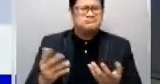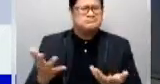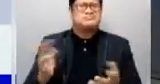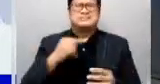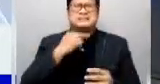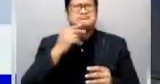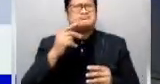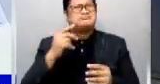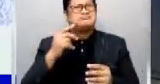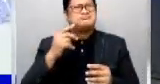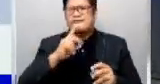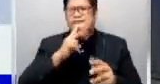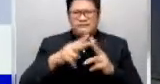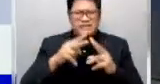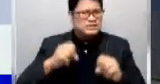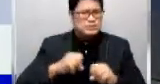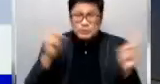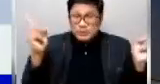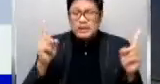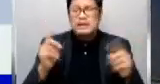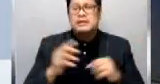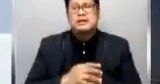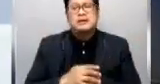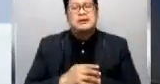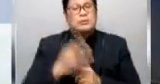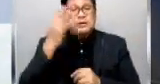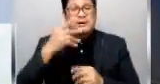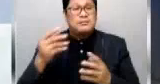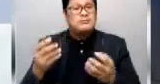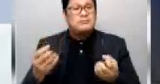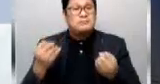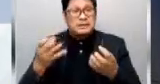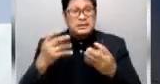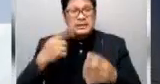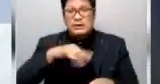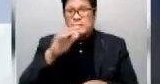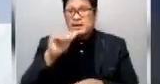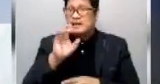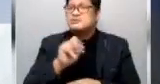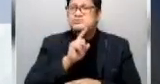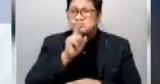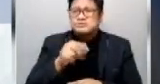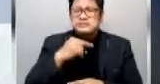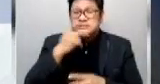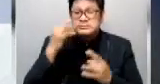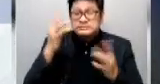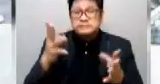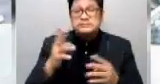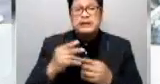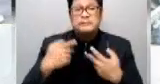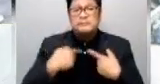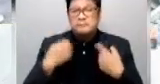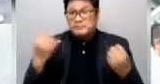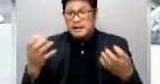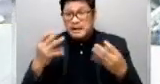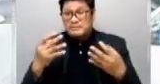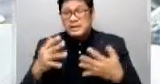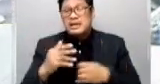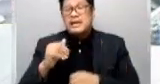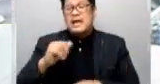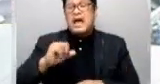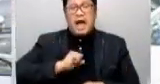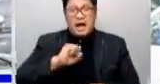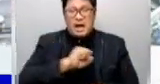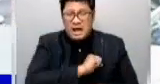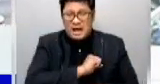kaya most of mga cases naman natin is hindi critical eh. Saka madami sa kanila is asymptomatic. Ngayong napupuno na ang